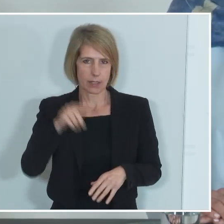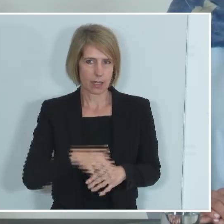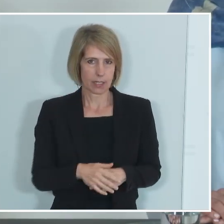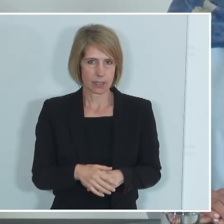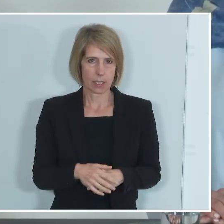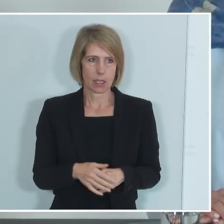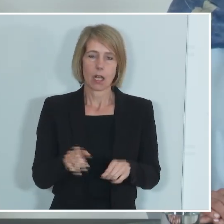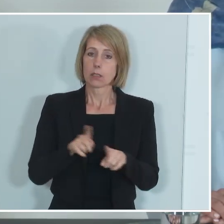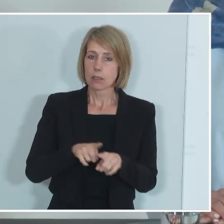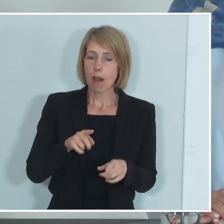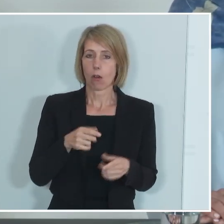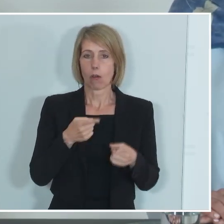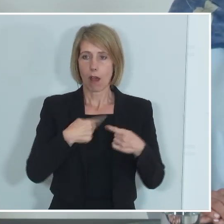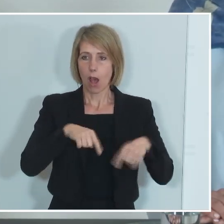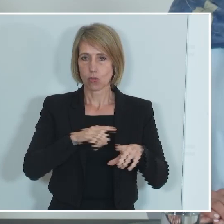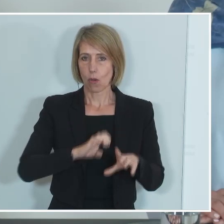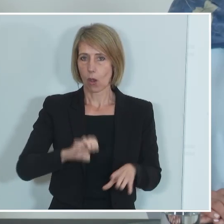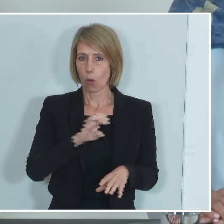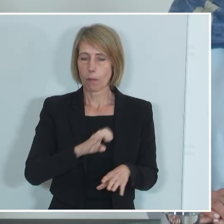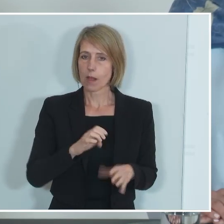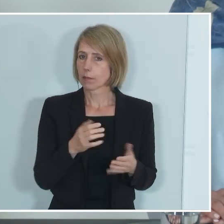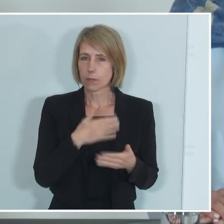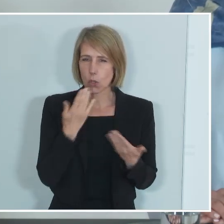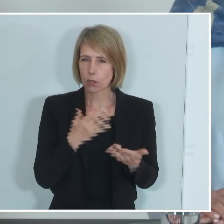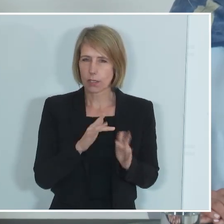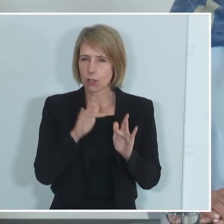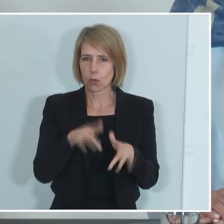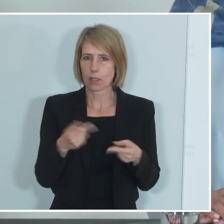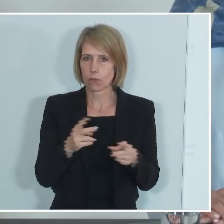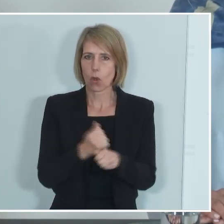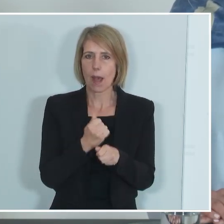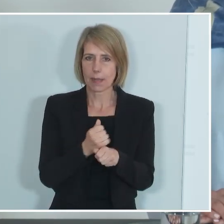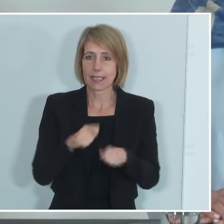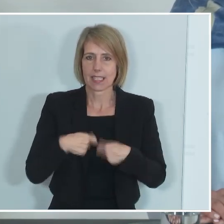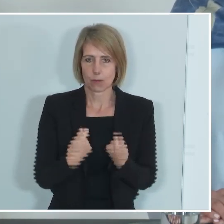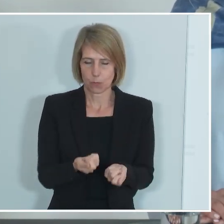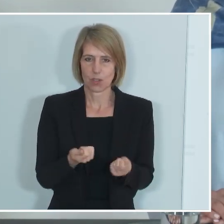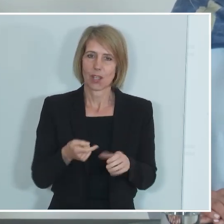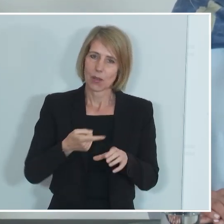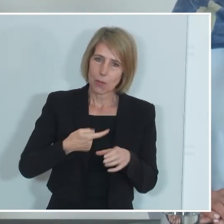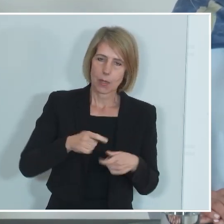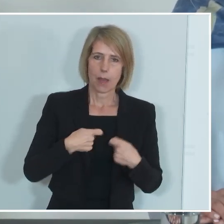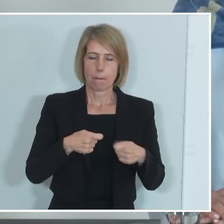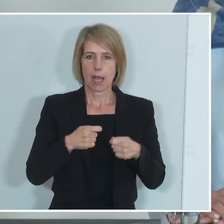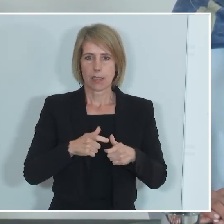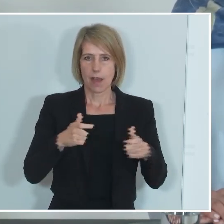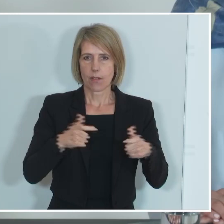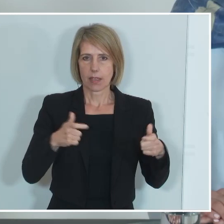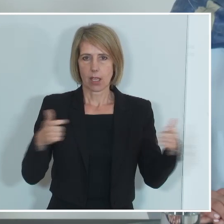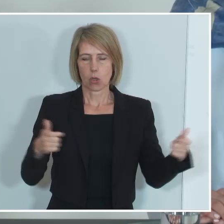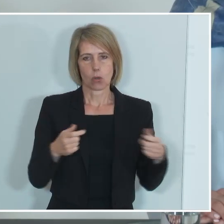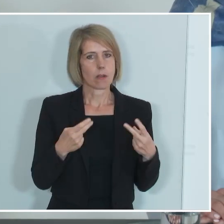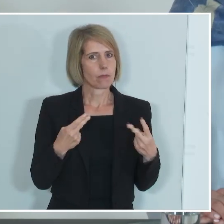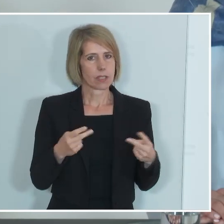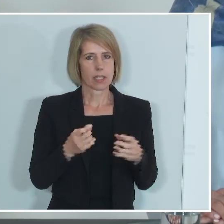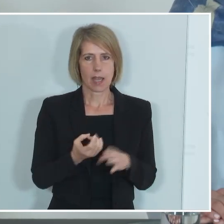in Europa, die noch nicht dort sind, wo es die Arbeitsplätze gibt. Und eine Weiterentwicklung des Binnenmarkts muss hier auch aus unserer Sicht wichtige Impulse